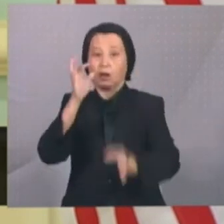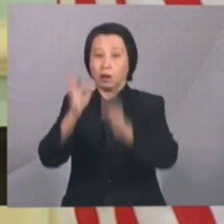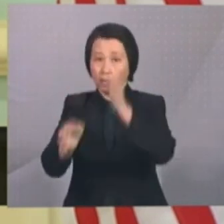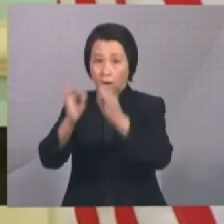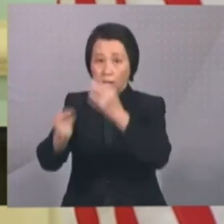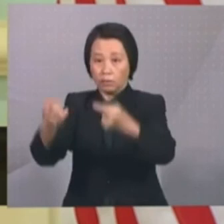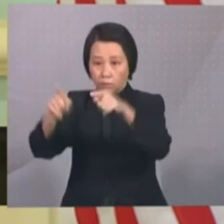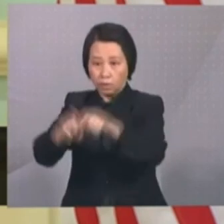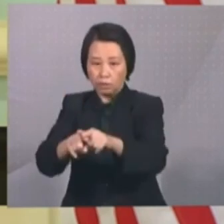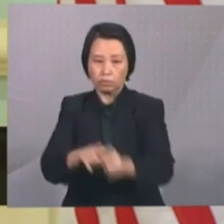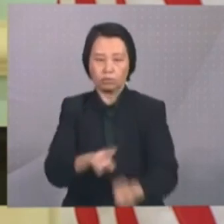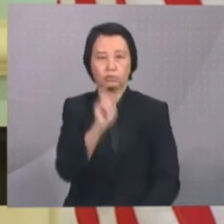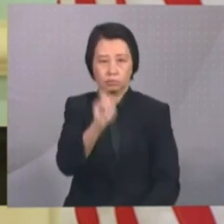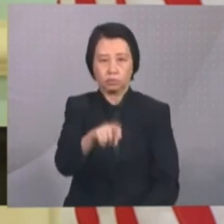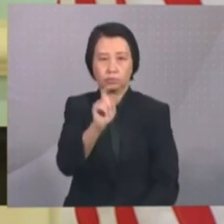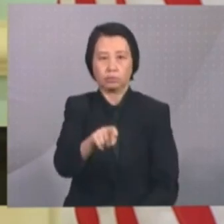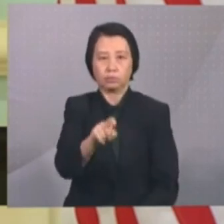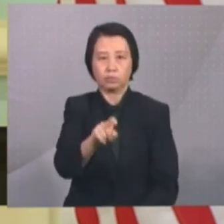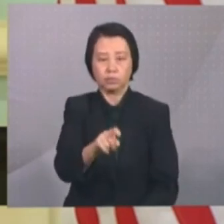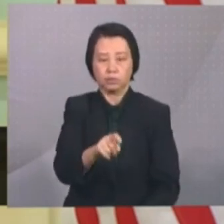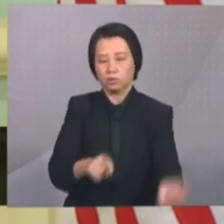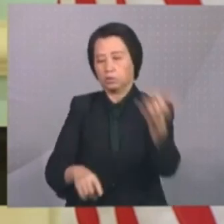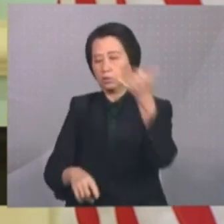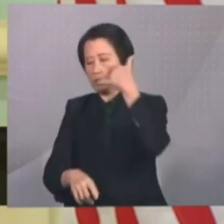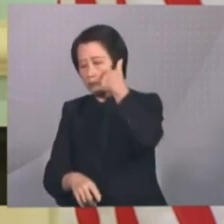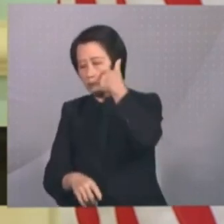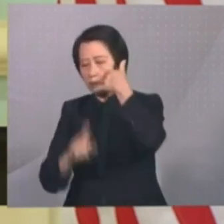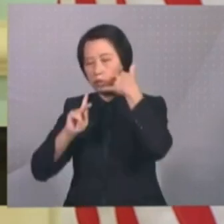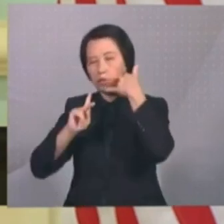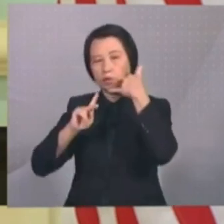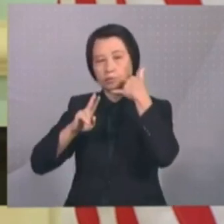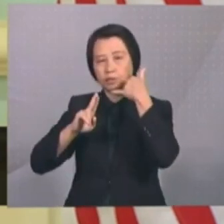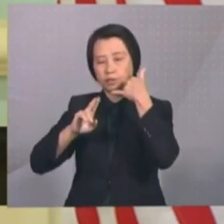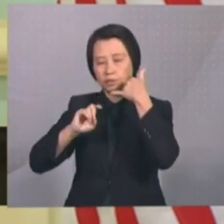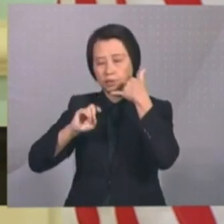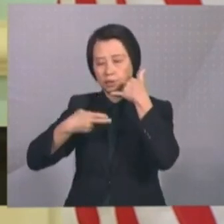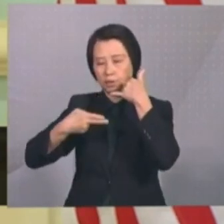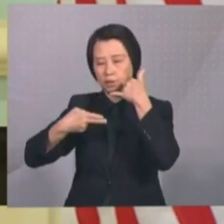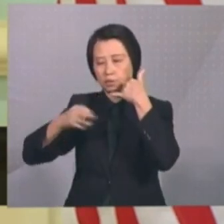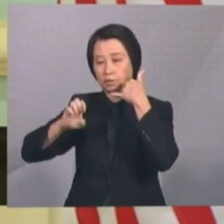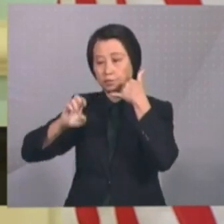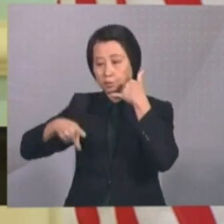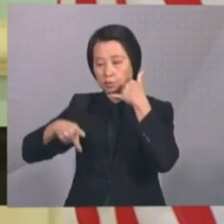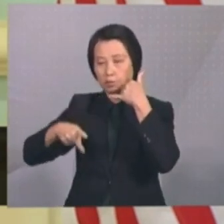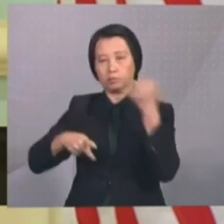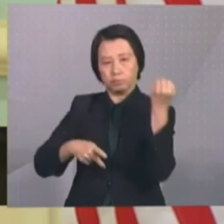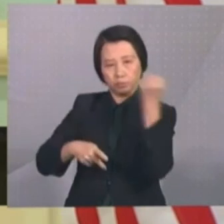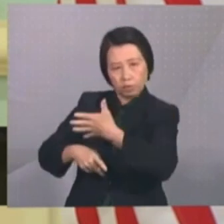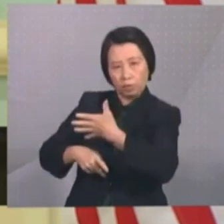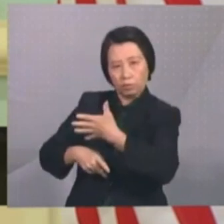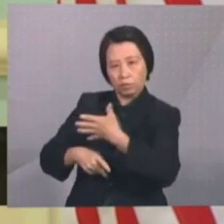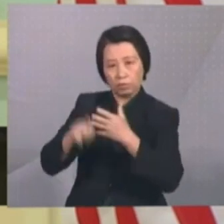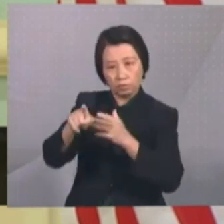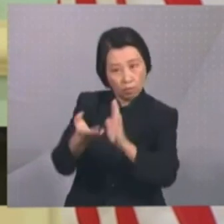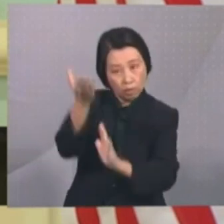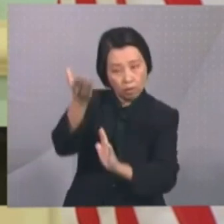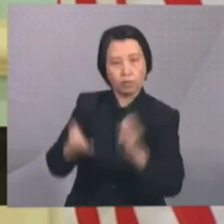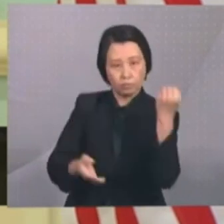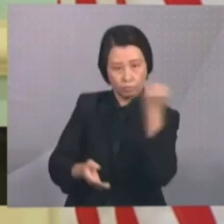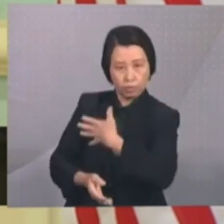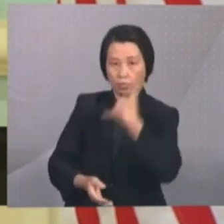berlaku pedulla hubungi GPDI ejb untuk melakukan tindakan mereka